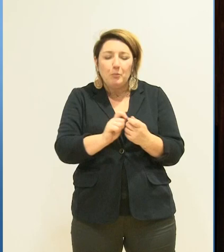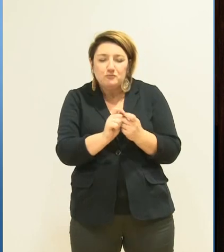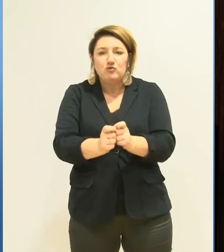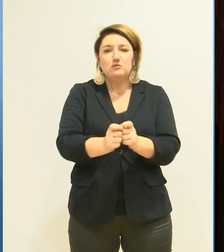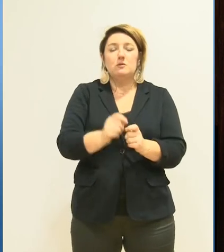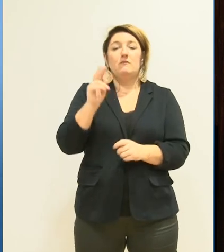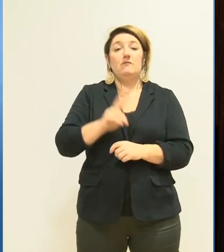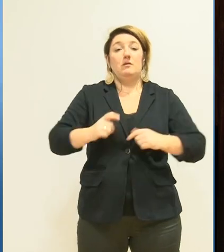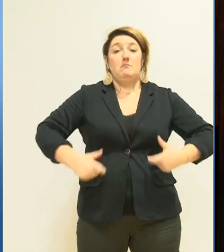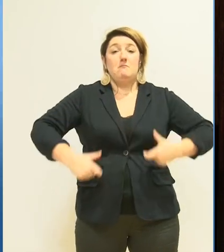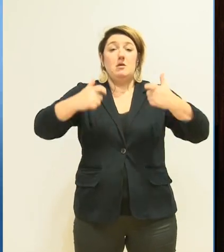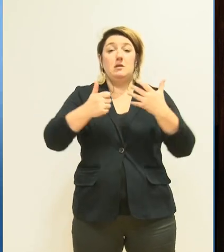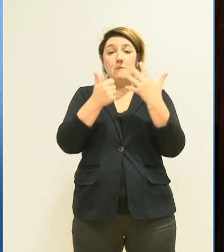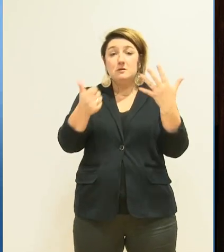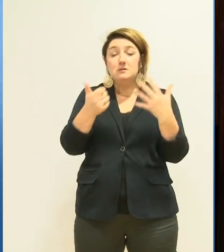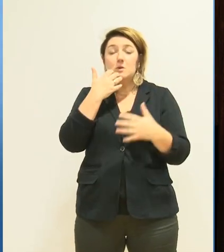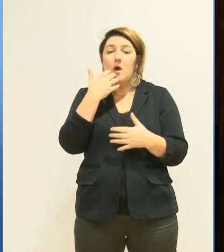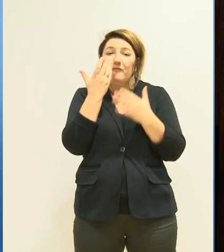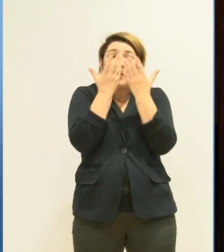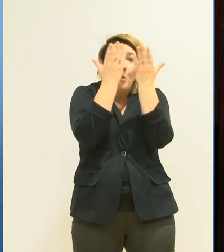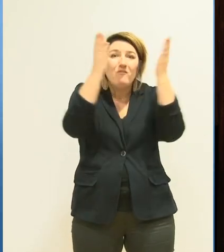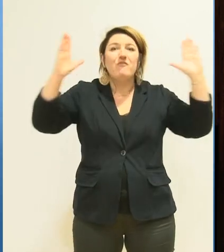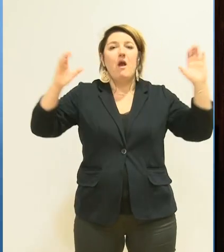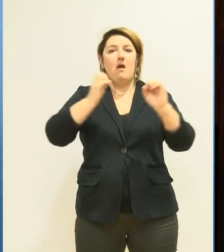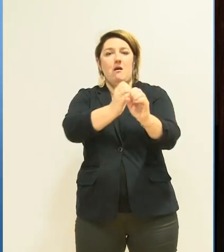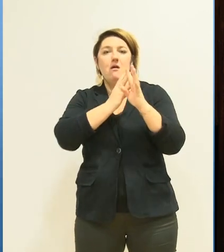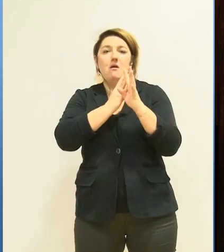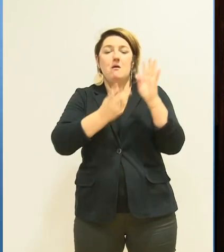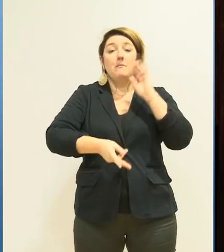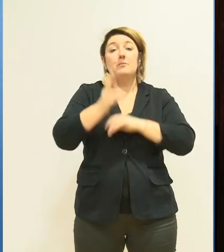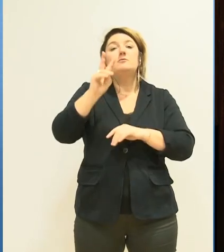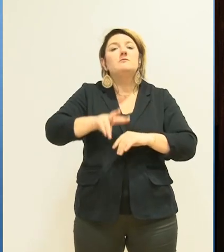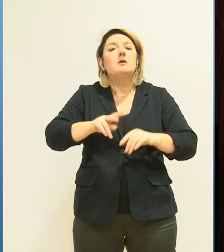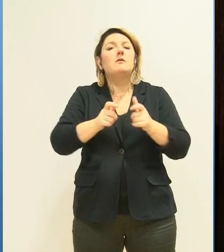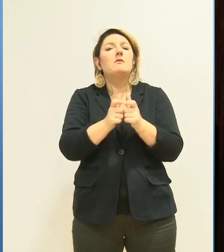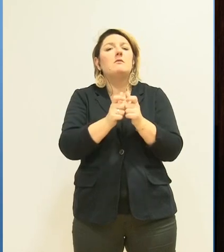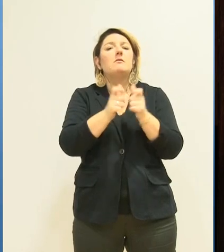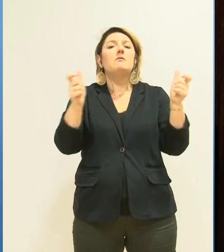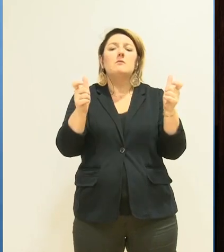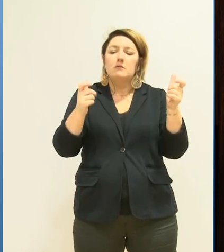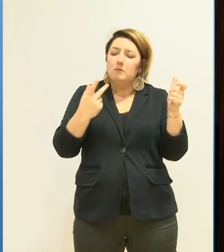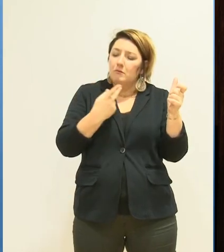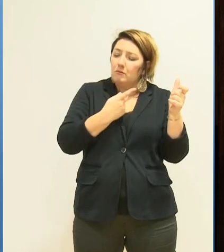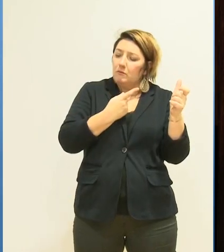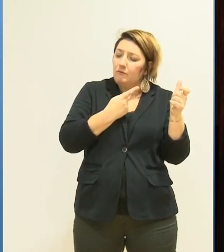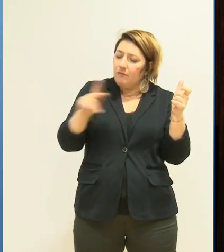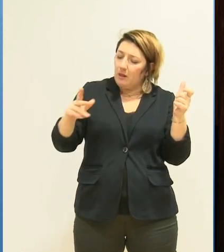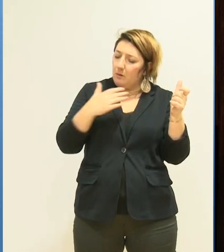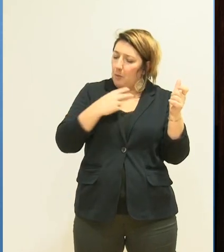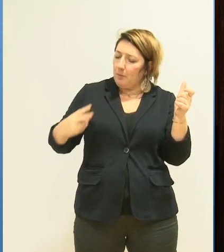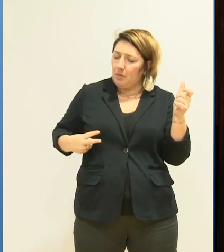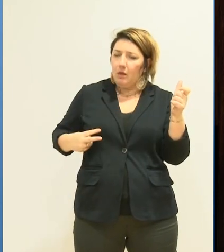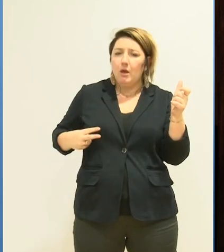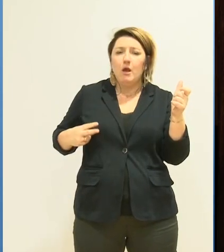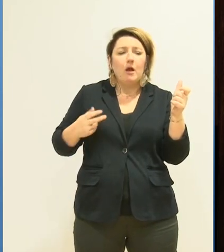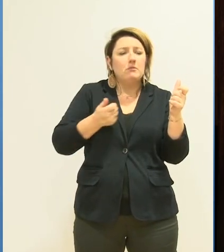bâtiments il me semble que quand on regarde aujourd'hui le nombre de bâtiments dont la ville est propriétaire on est loin d'être sur un